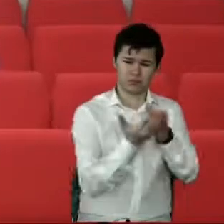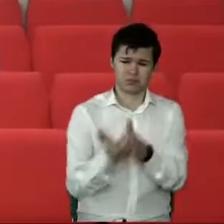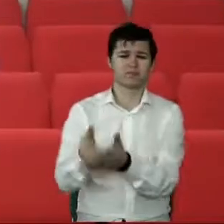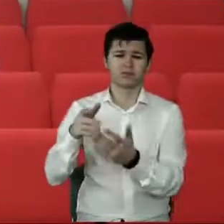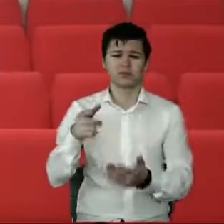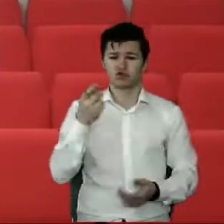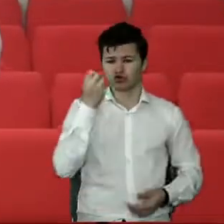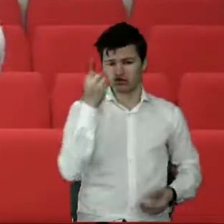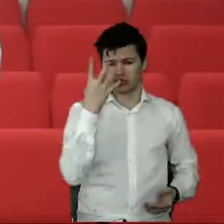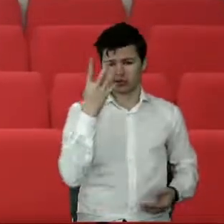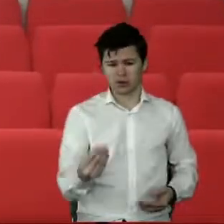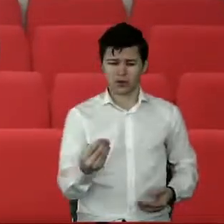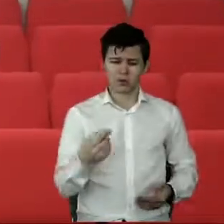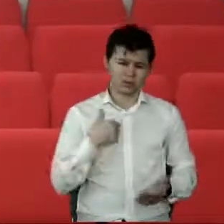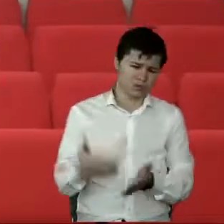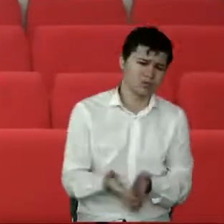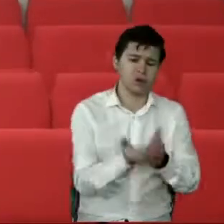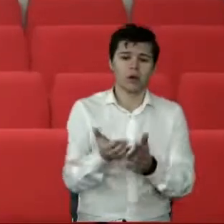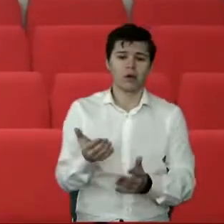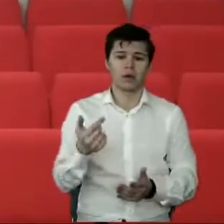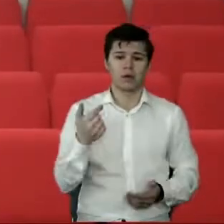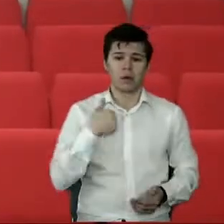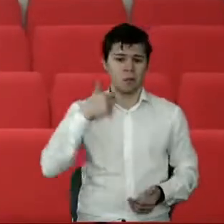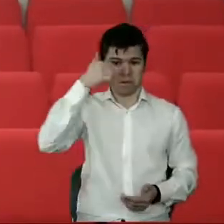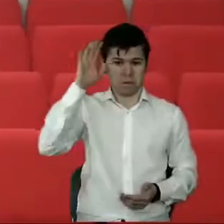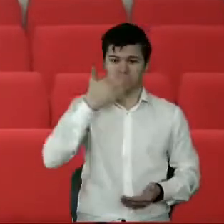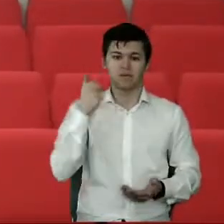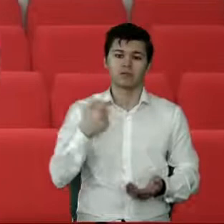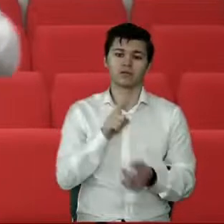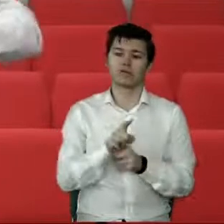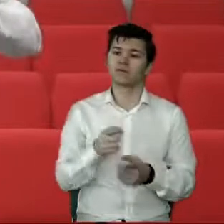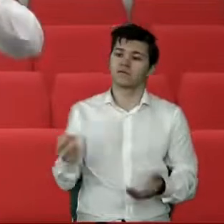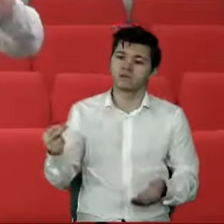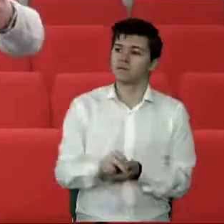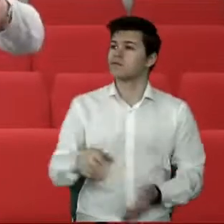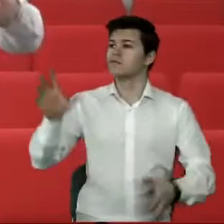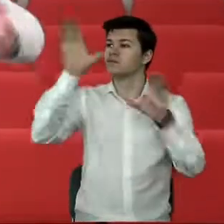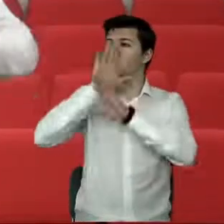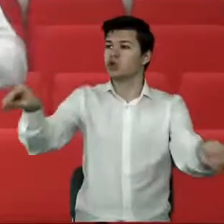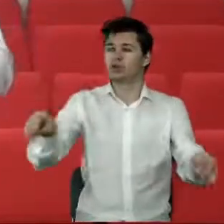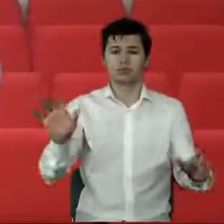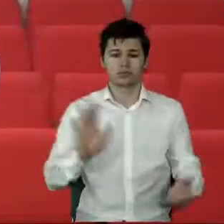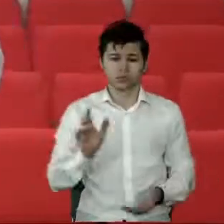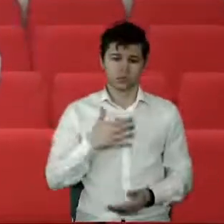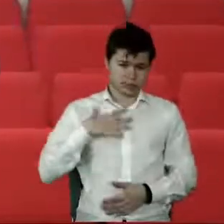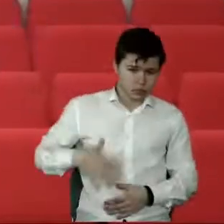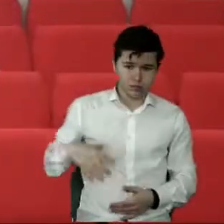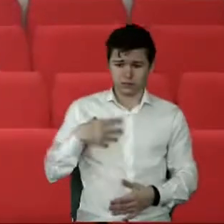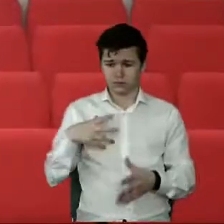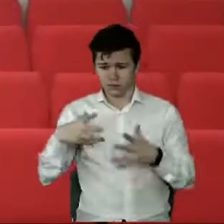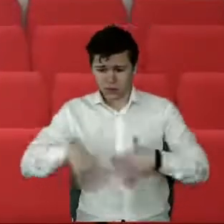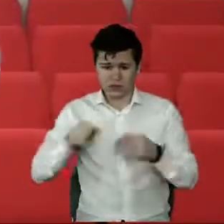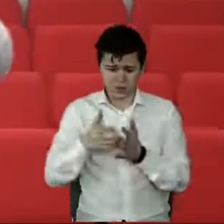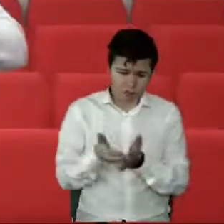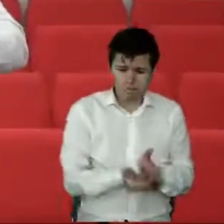корабль 14 дней, он не встал и не запретил почему-то, по каким-то причинам. Он носился вместе с этими людьми, которые были в корабле